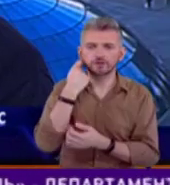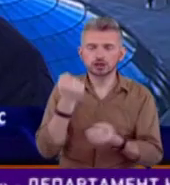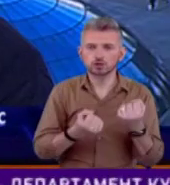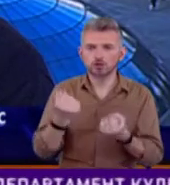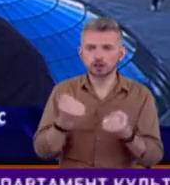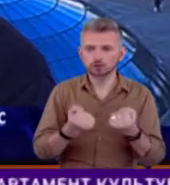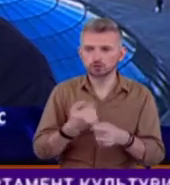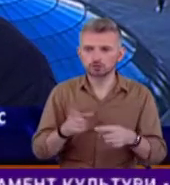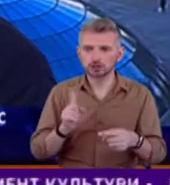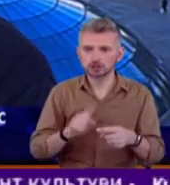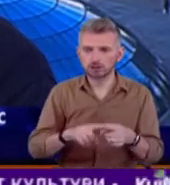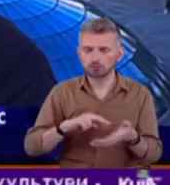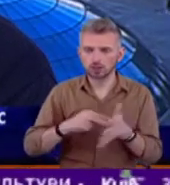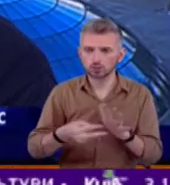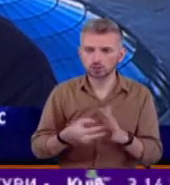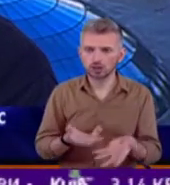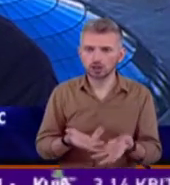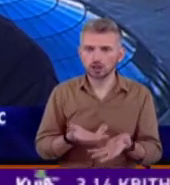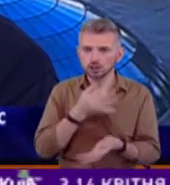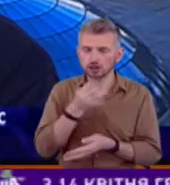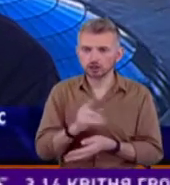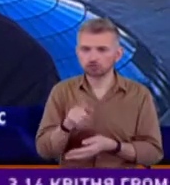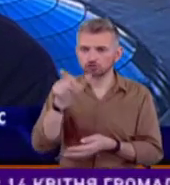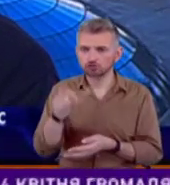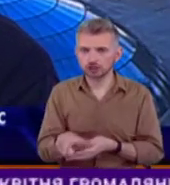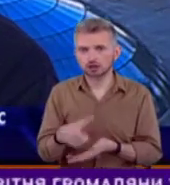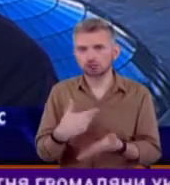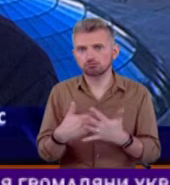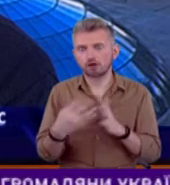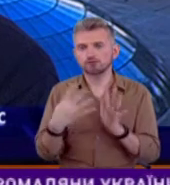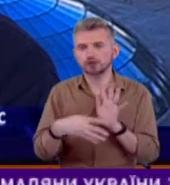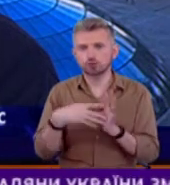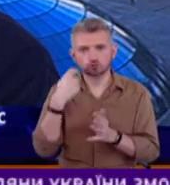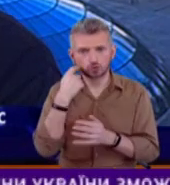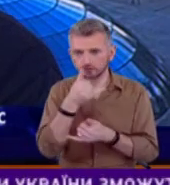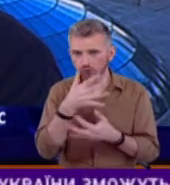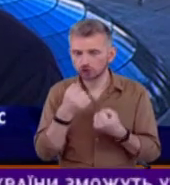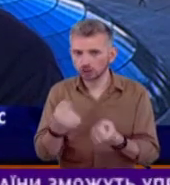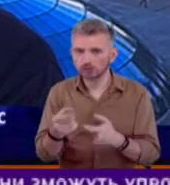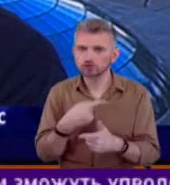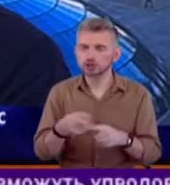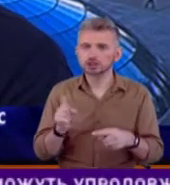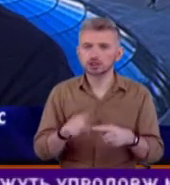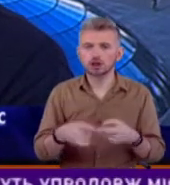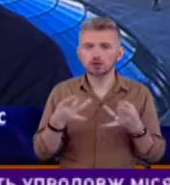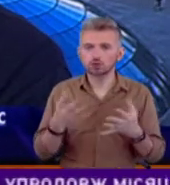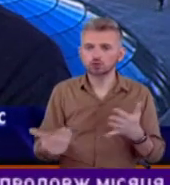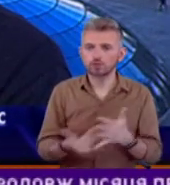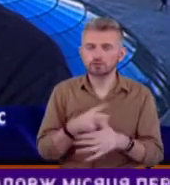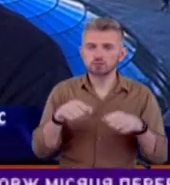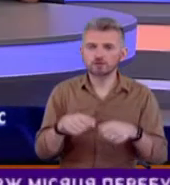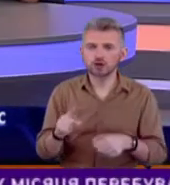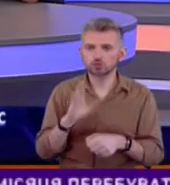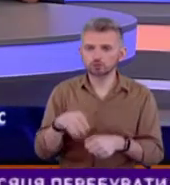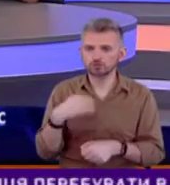керування автомобілем, це планується там сказати, що людина там умовно в 90 не може їхати, чи це просто нові права, які